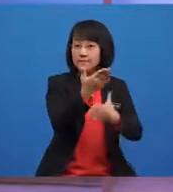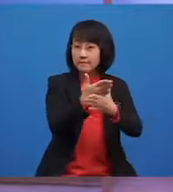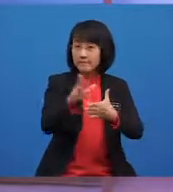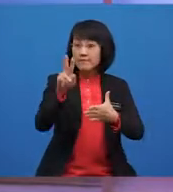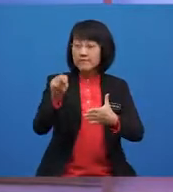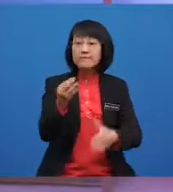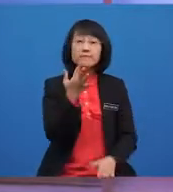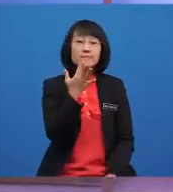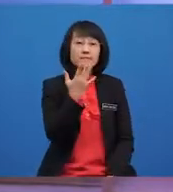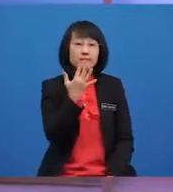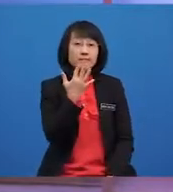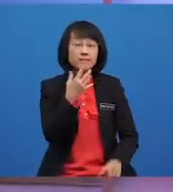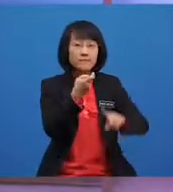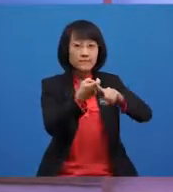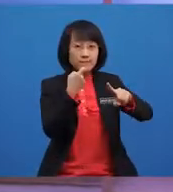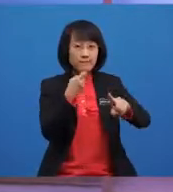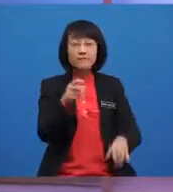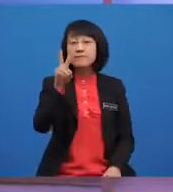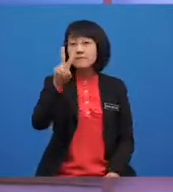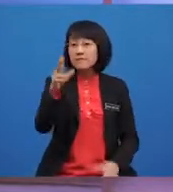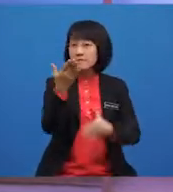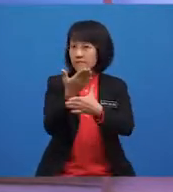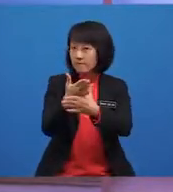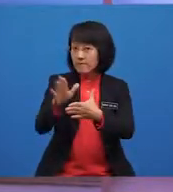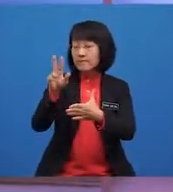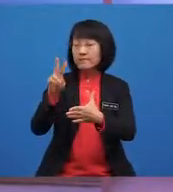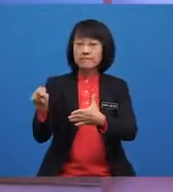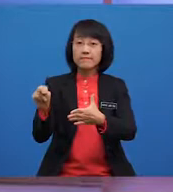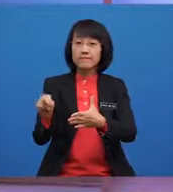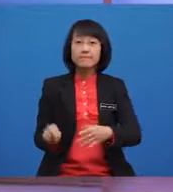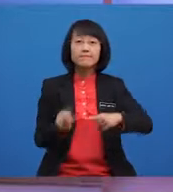bahagian yang diwarnakan daripada dua bahagian.